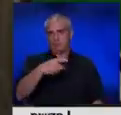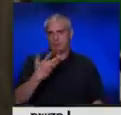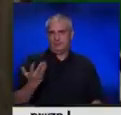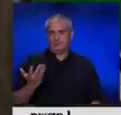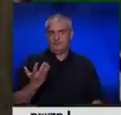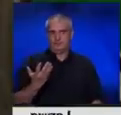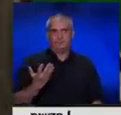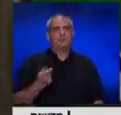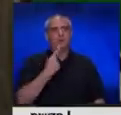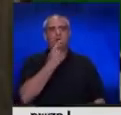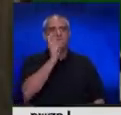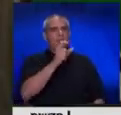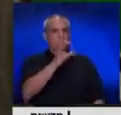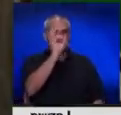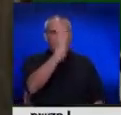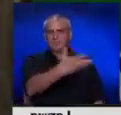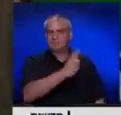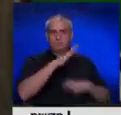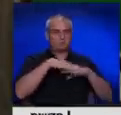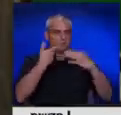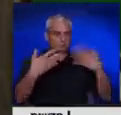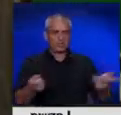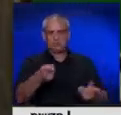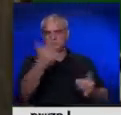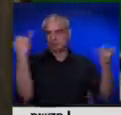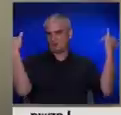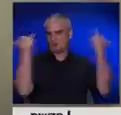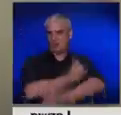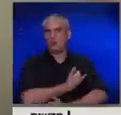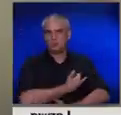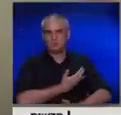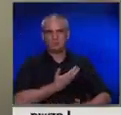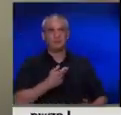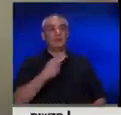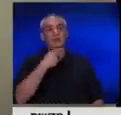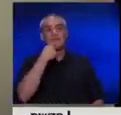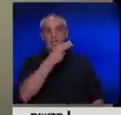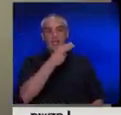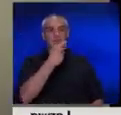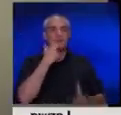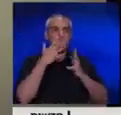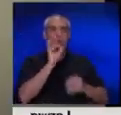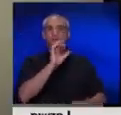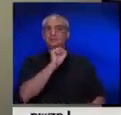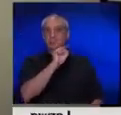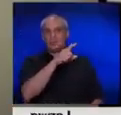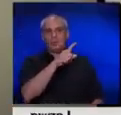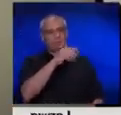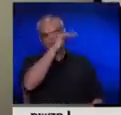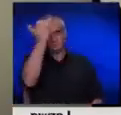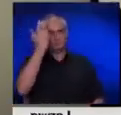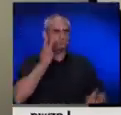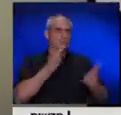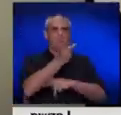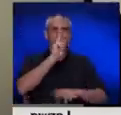הוא קורא לאנשים אפסים, לא מוכשרים, שם טעות. לפי היי, הבוטות של סמוכה מרחיקה לכת וחוצה